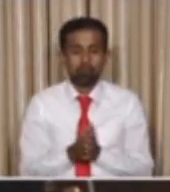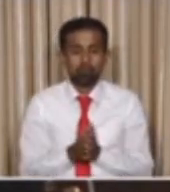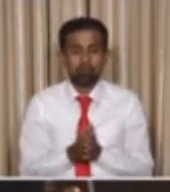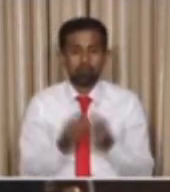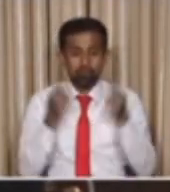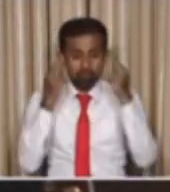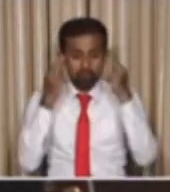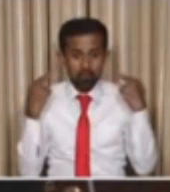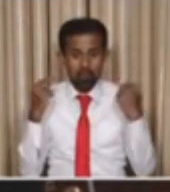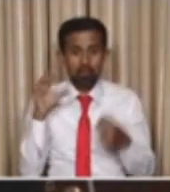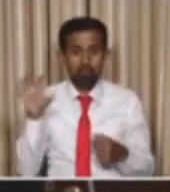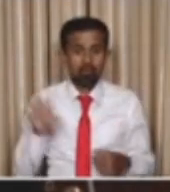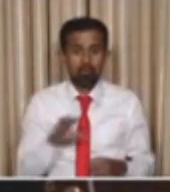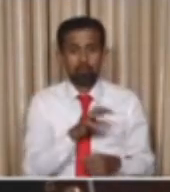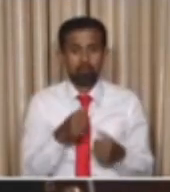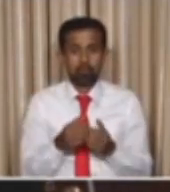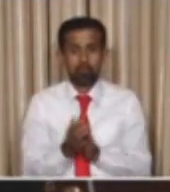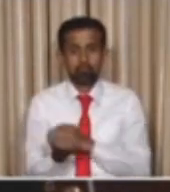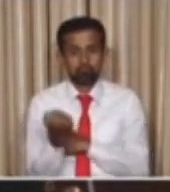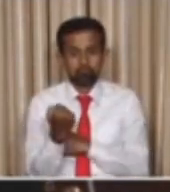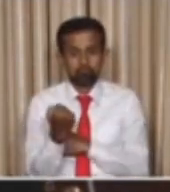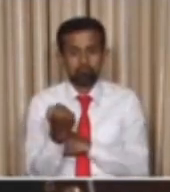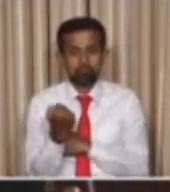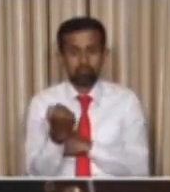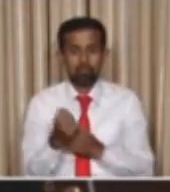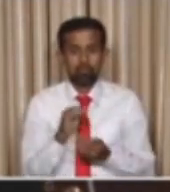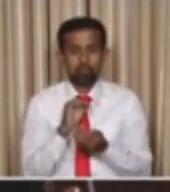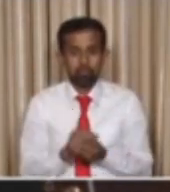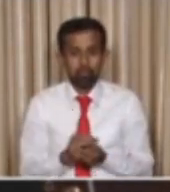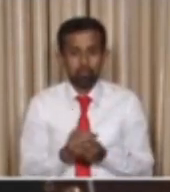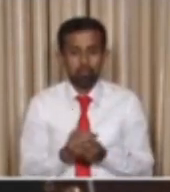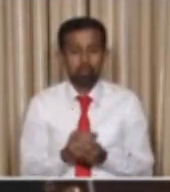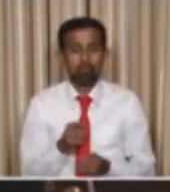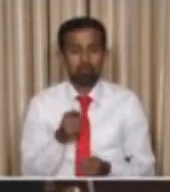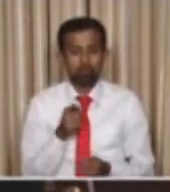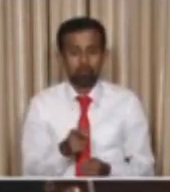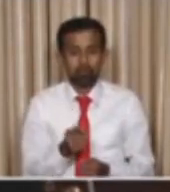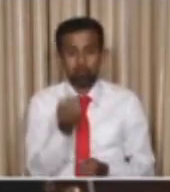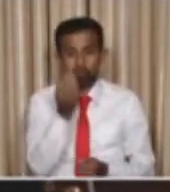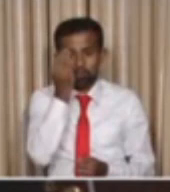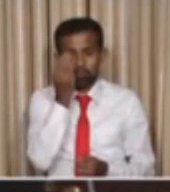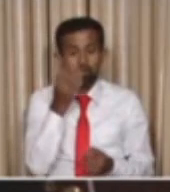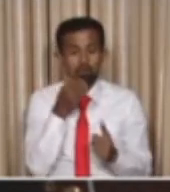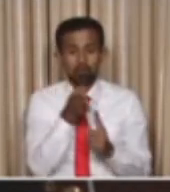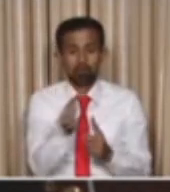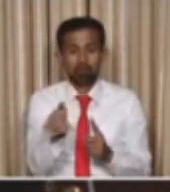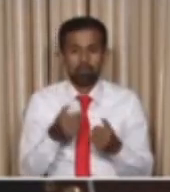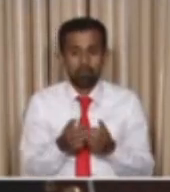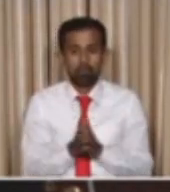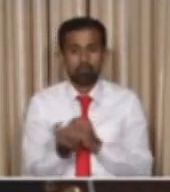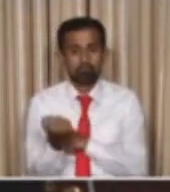අරාබි රටවල් වල තමන්ගේ බලහස්තය තබා ගැනීම වෙනුවෙන් ඊශ්‍රායලයේ හරහා